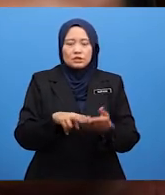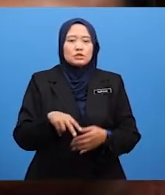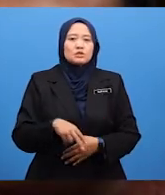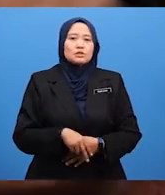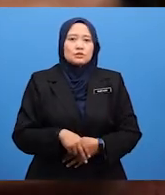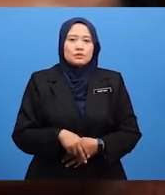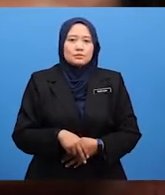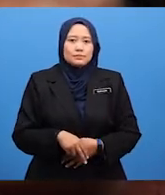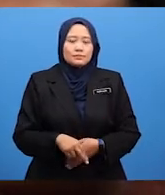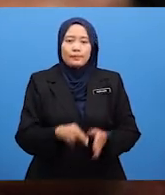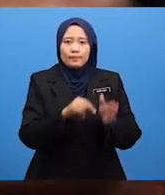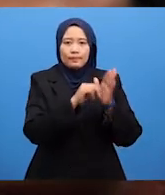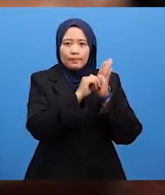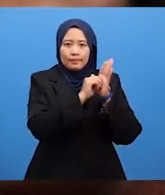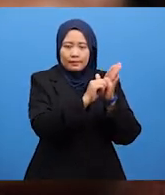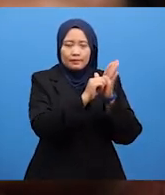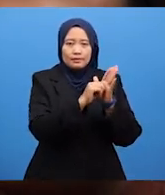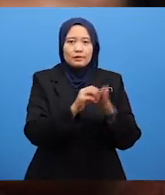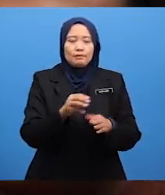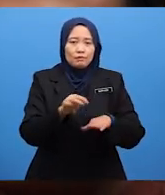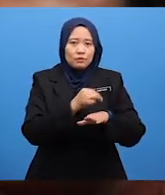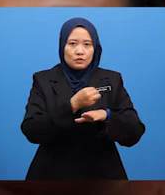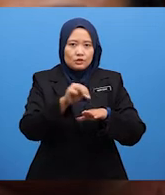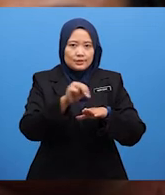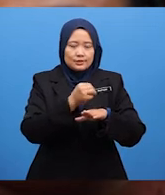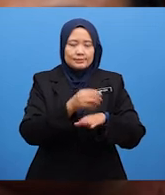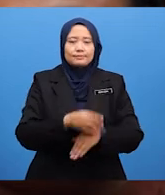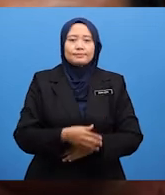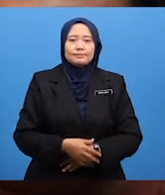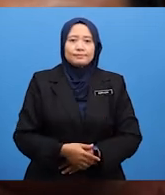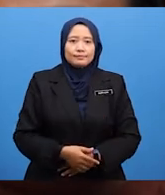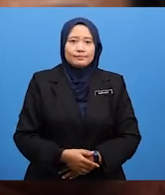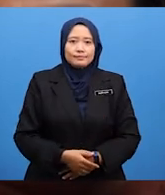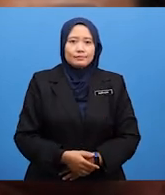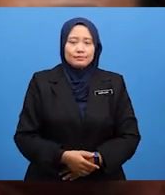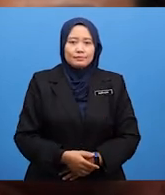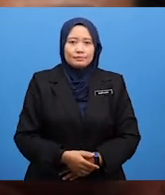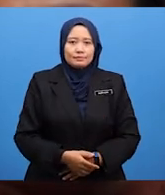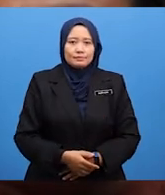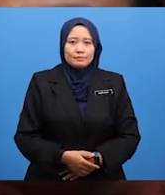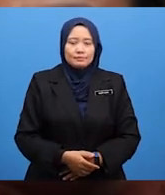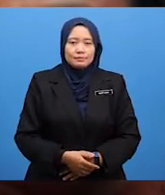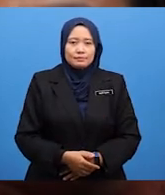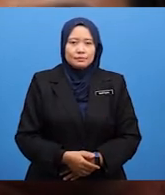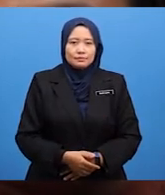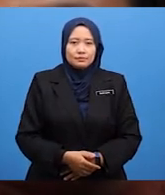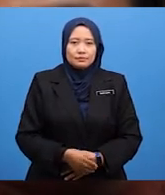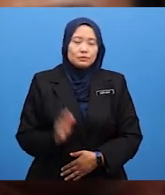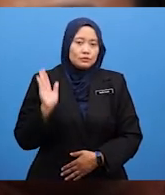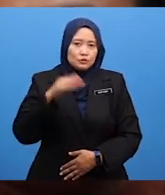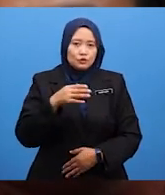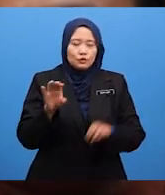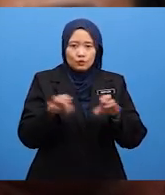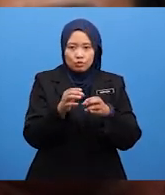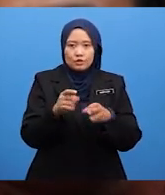Haziq, saudari Noor dan semua murid yang sedang menonton, sila mainkan gambus masing-masing mengikut notasi